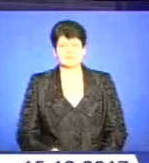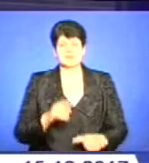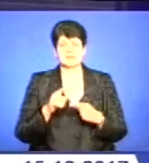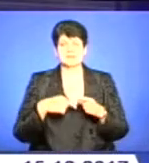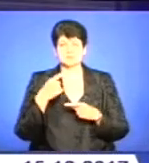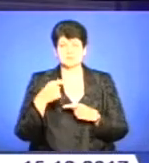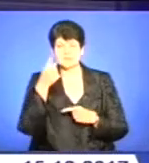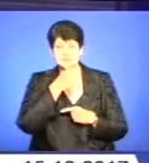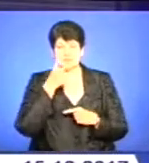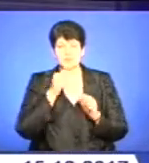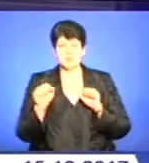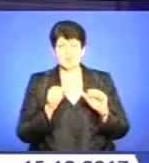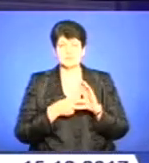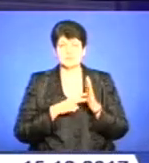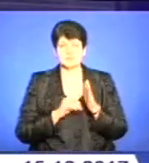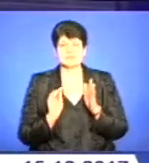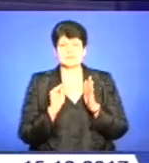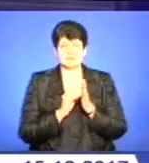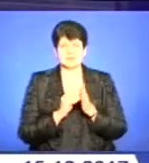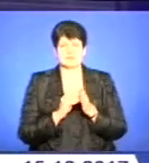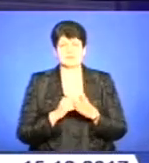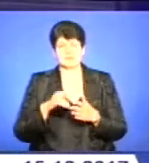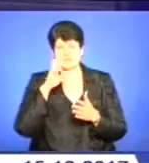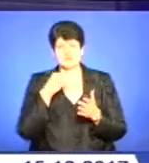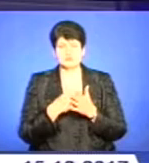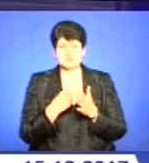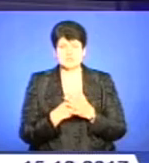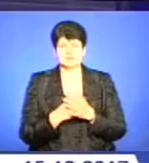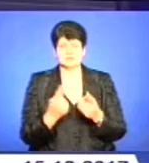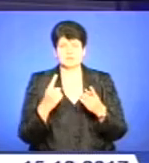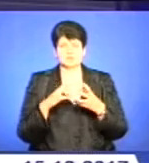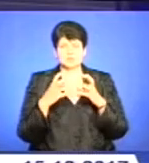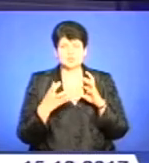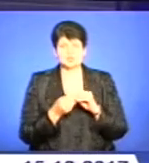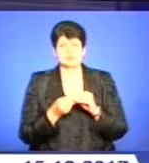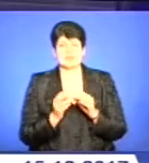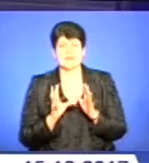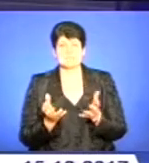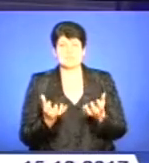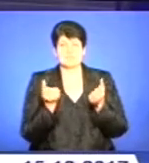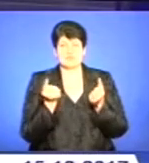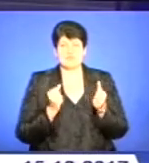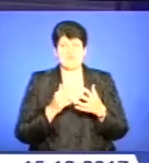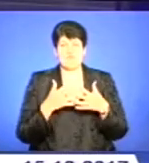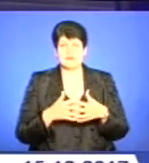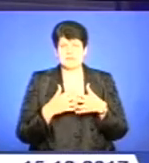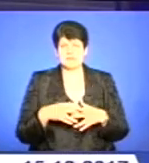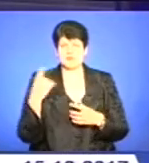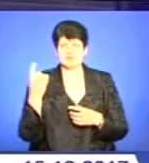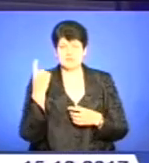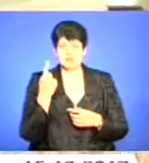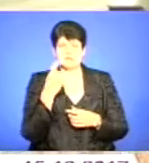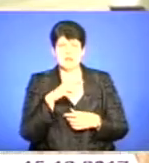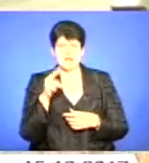Наступного року уряд планує закласти в державному бюджеті рекордну суму на підтримку фермерських господарств – мільярд гривень.